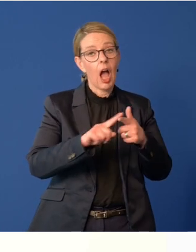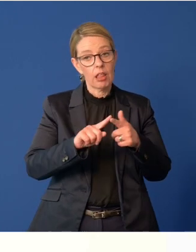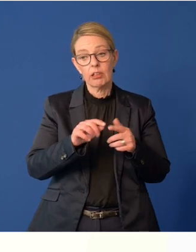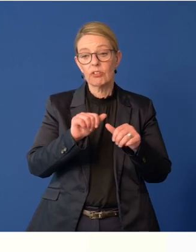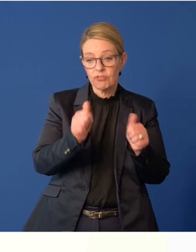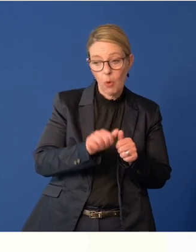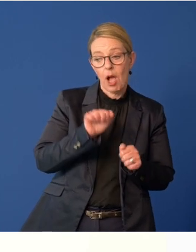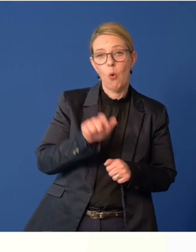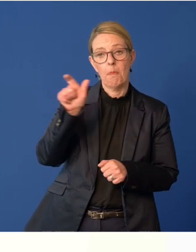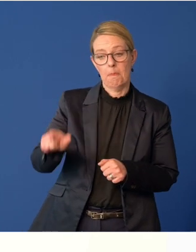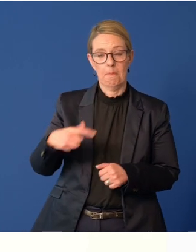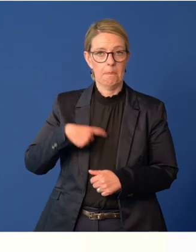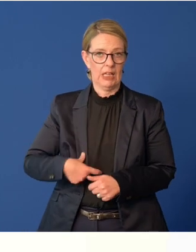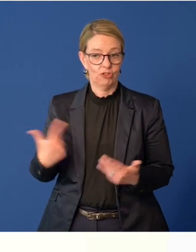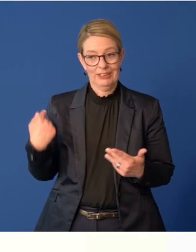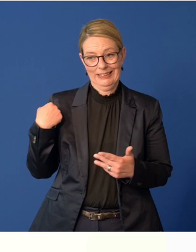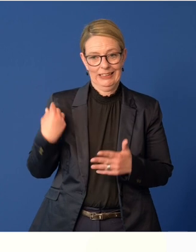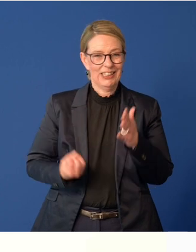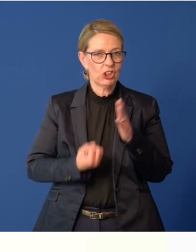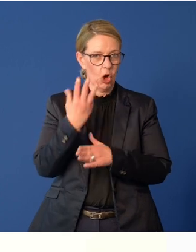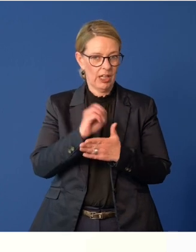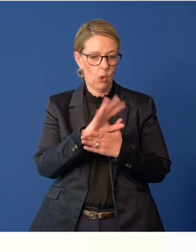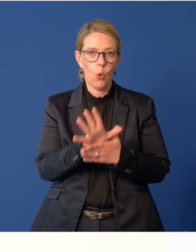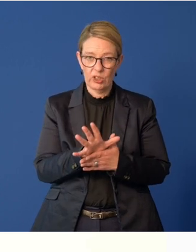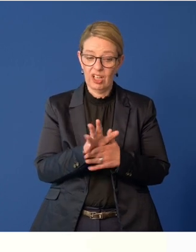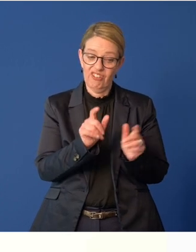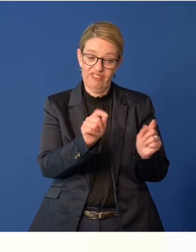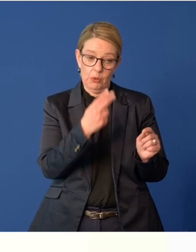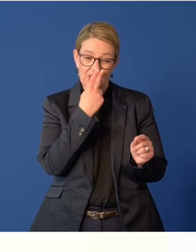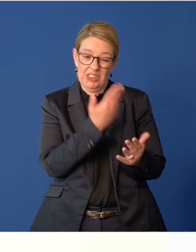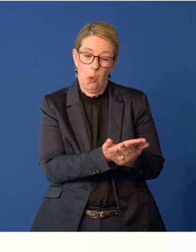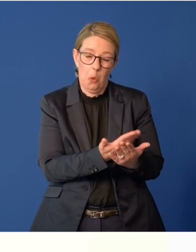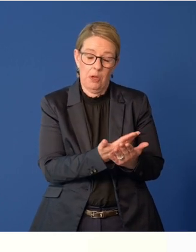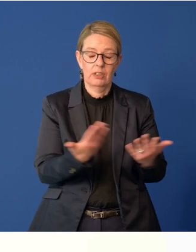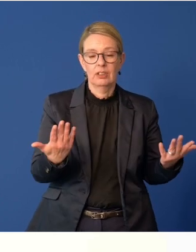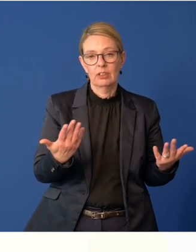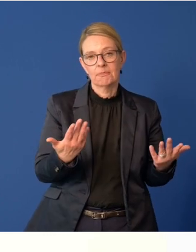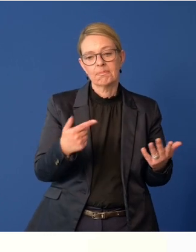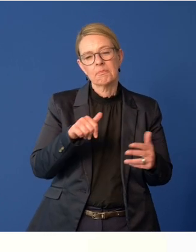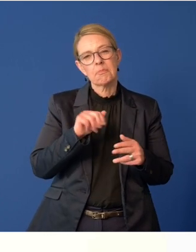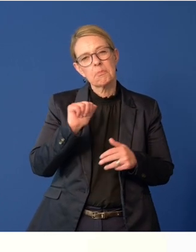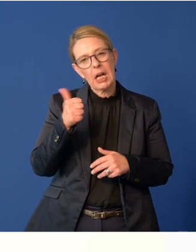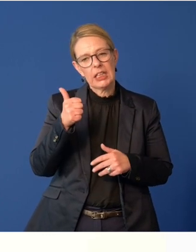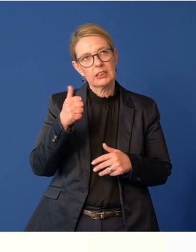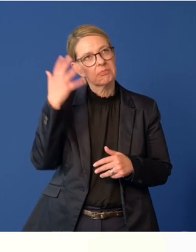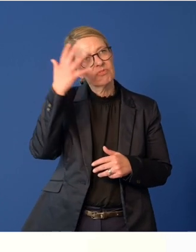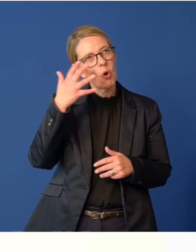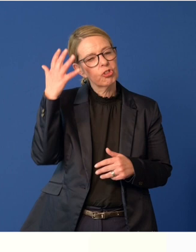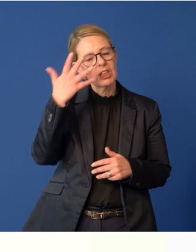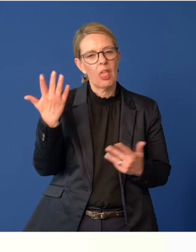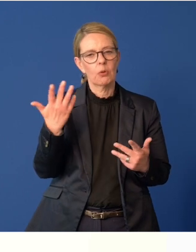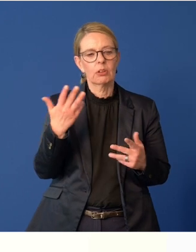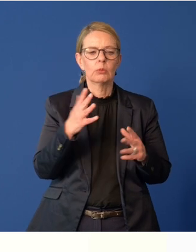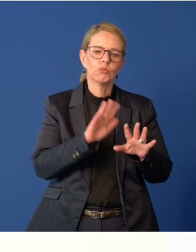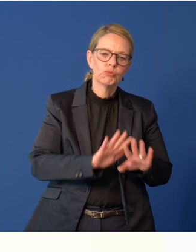können auch Menschen befallen. So auch jetzt das neue Coronavirus offensichtlich. Das Coronavirus wird in der Regel assoziiert